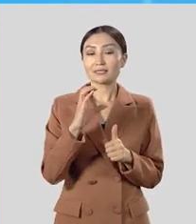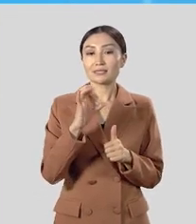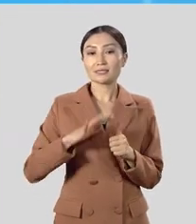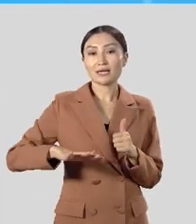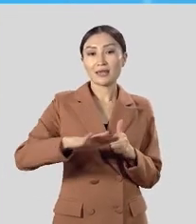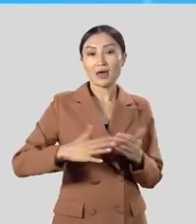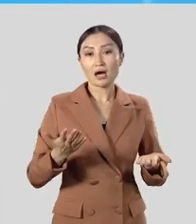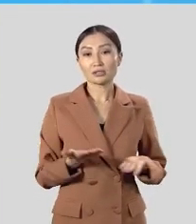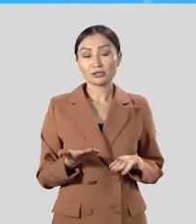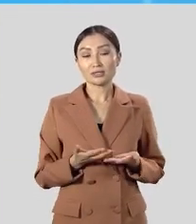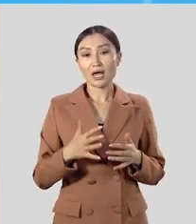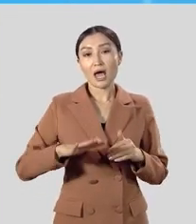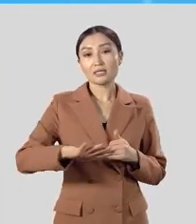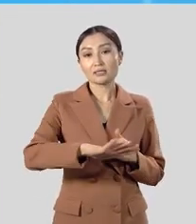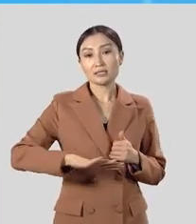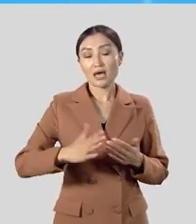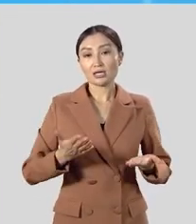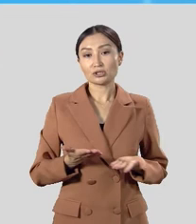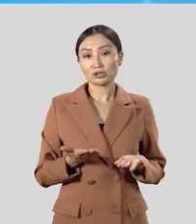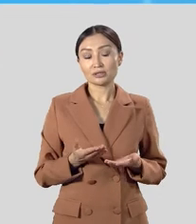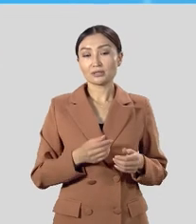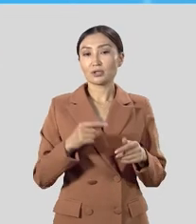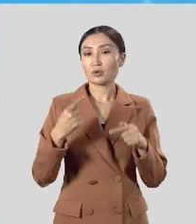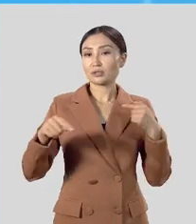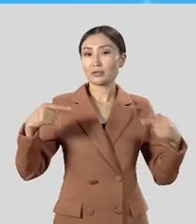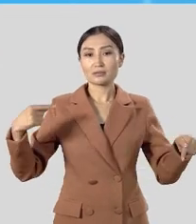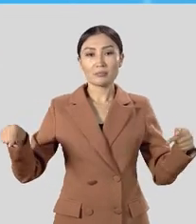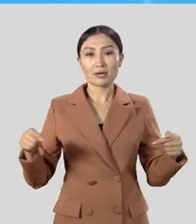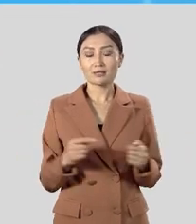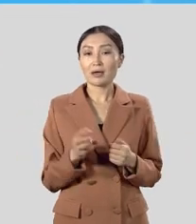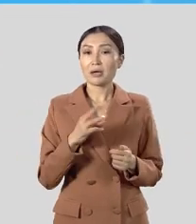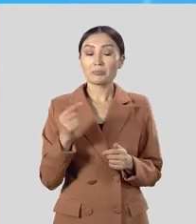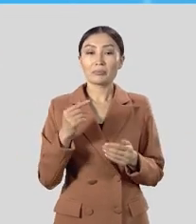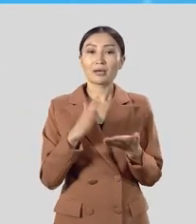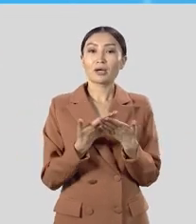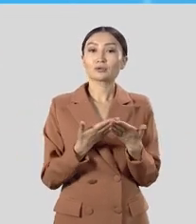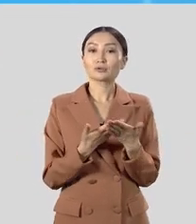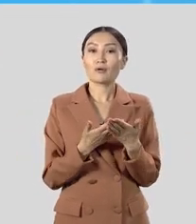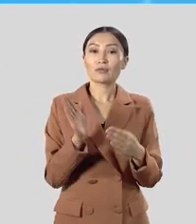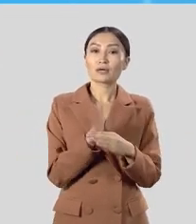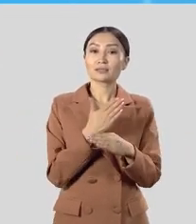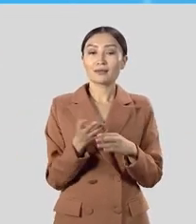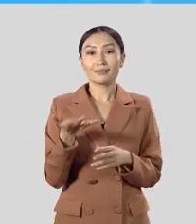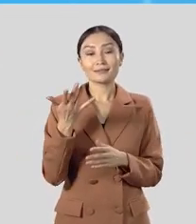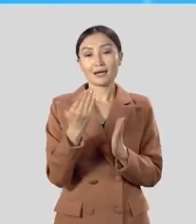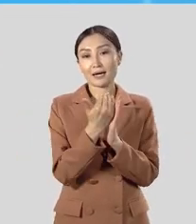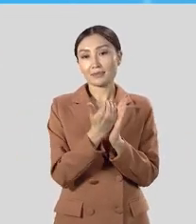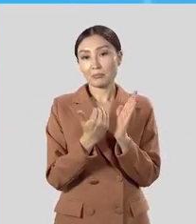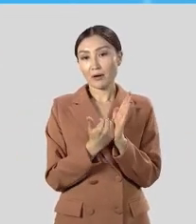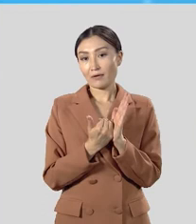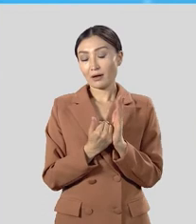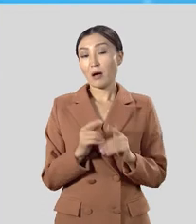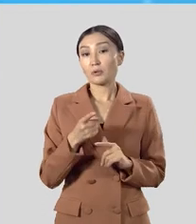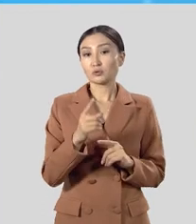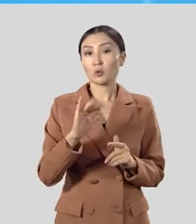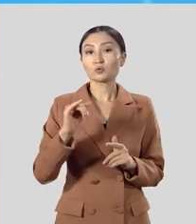жизни». Среды жизни планеты Земля очень разнообразны. Мы условно разделим их на несколько типов.